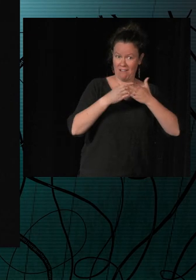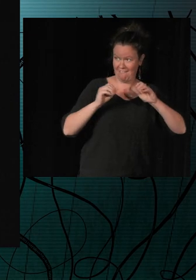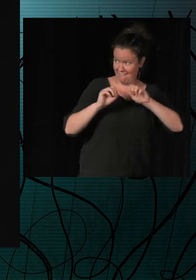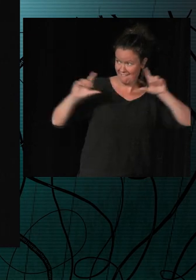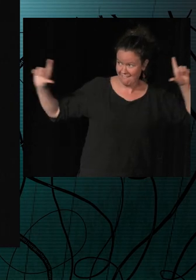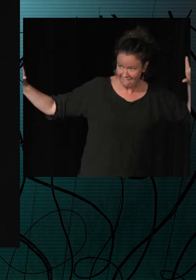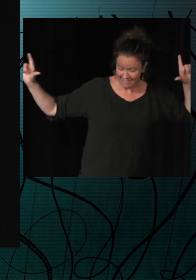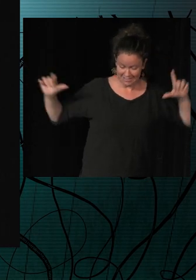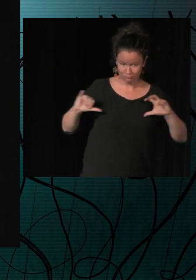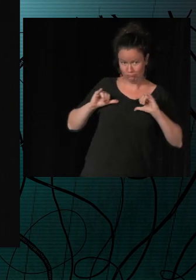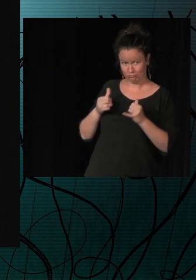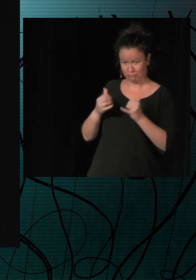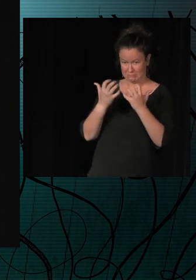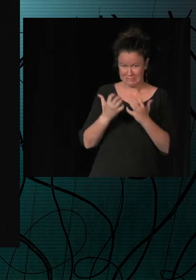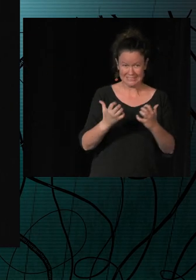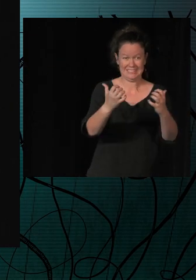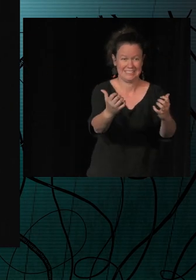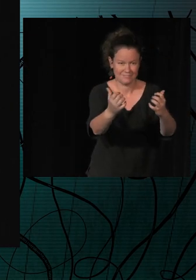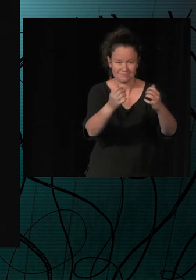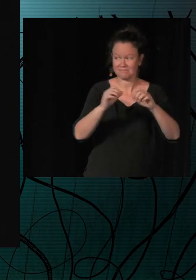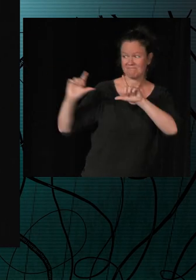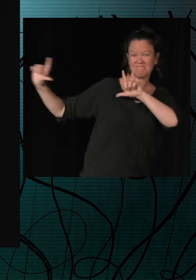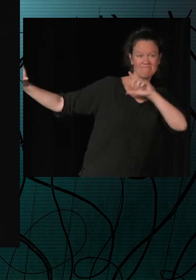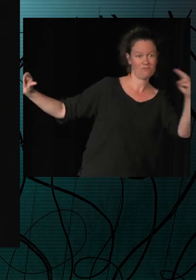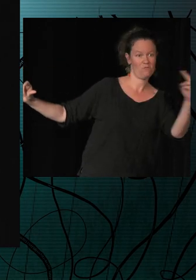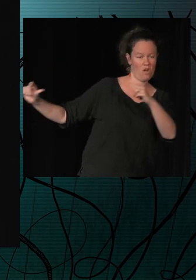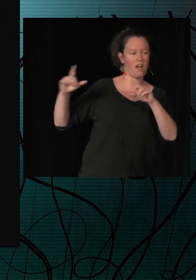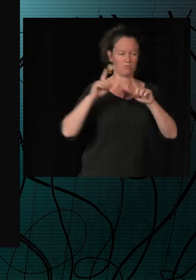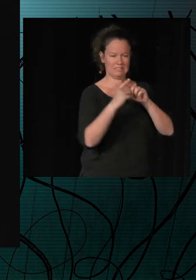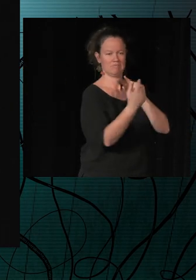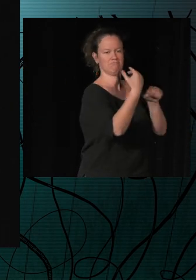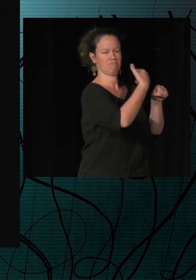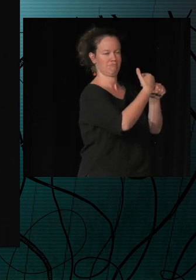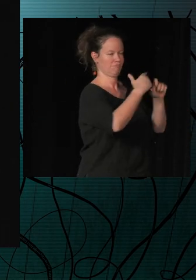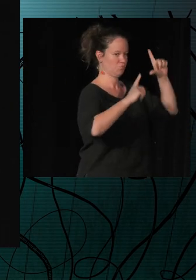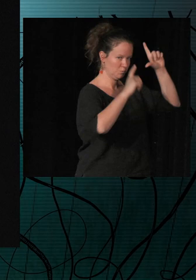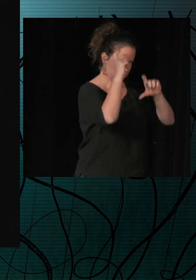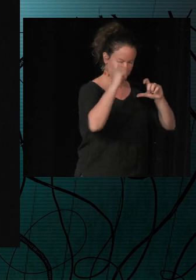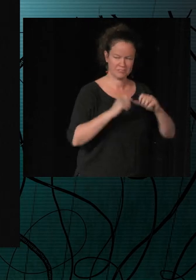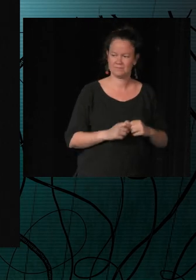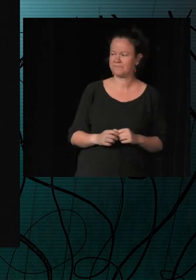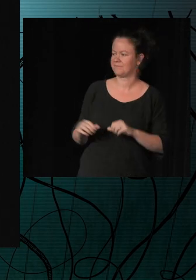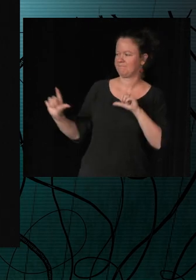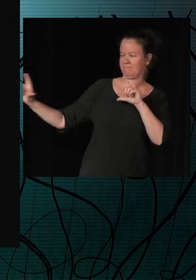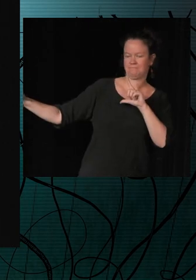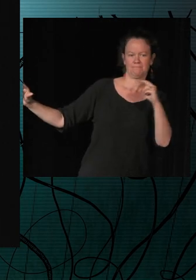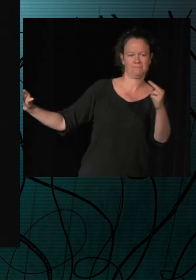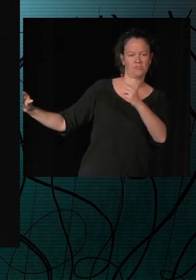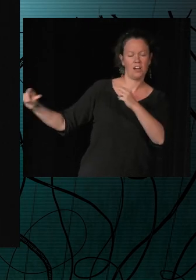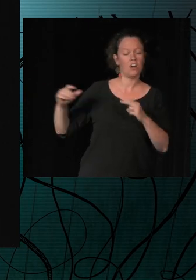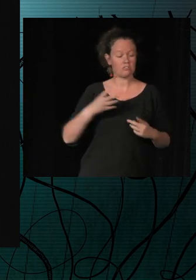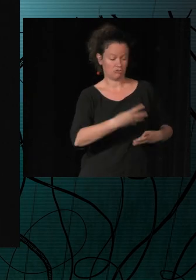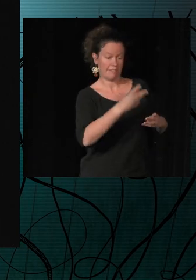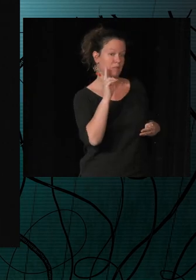vraiment drôle de voir que bah moi j'entendais les gens réagir du coup en direct chose que j'ai pas forcément alors je vois les gens qui réagissent dans le chat mais c'est très différent